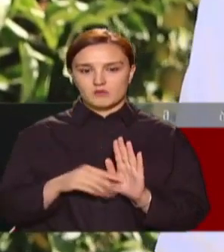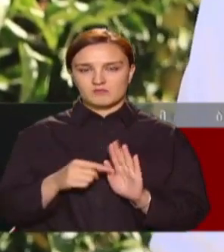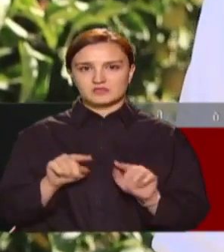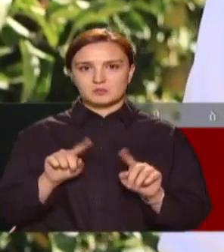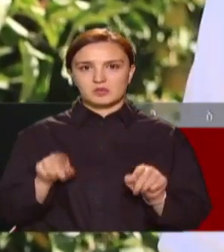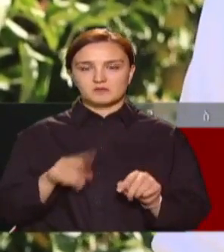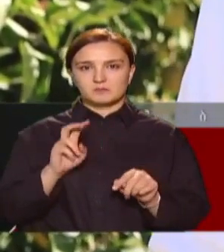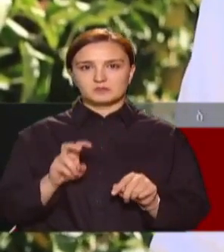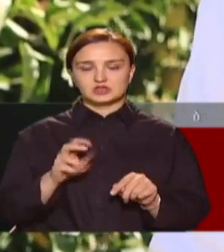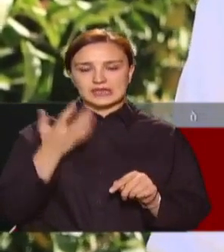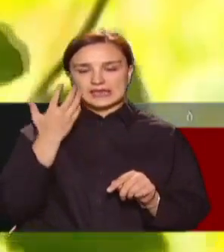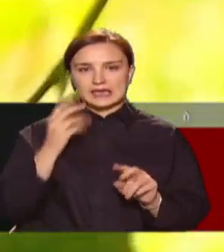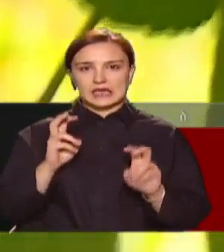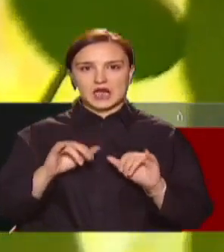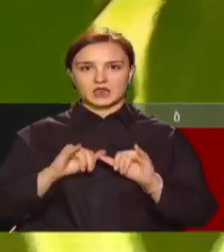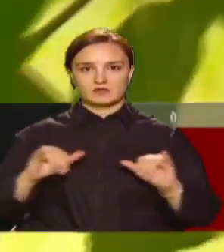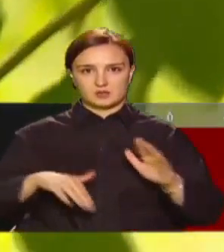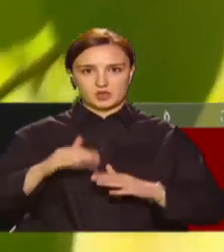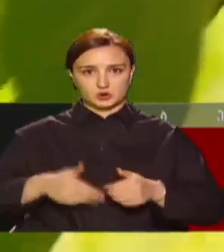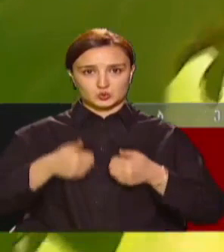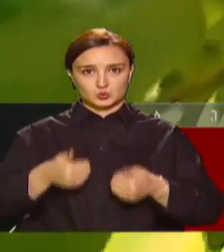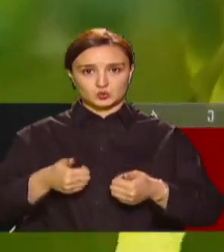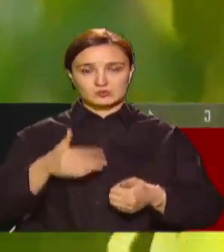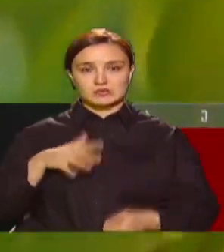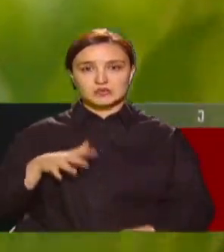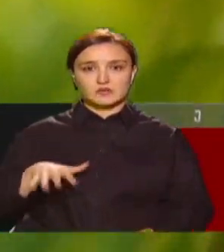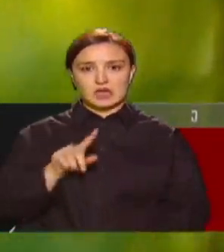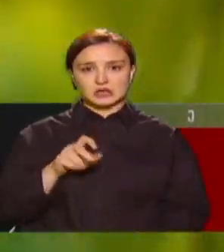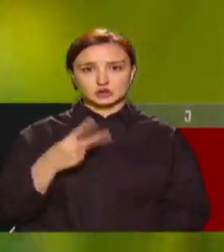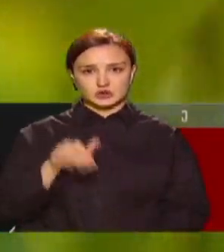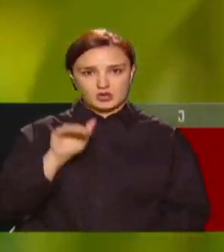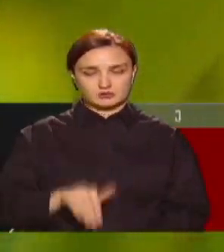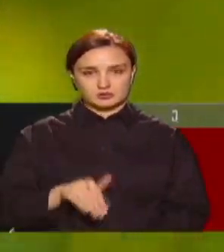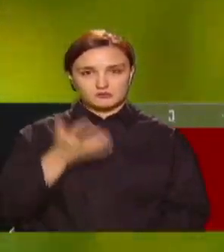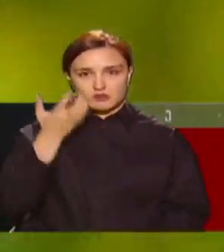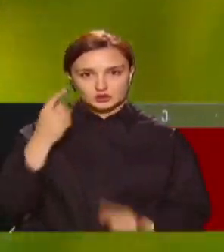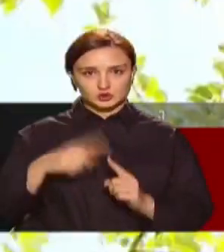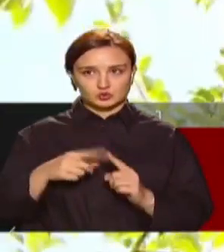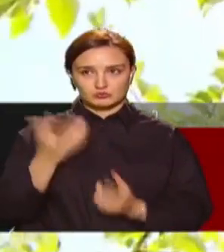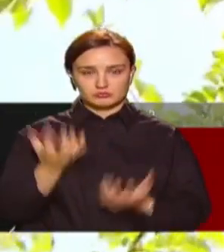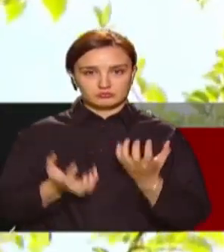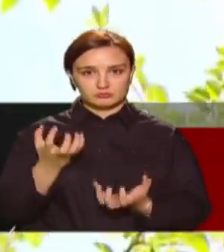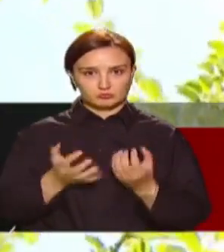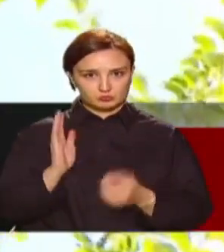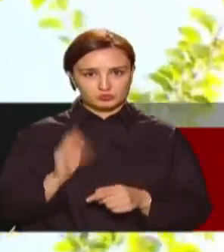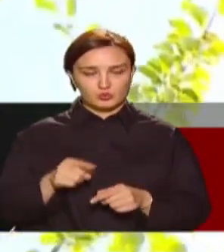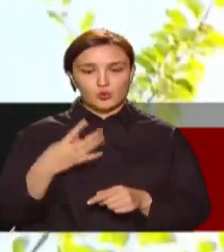მეხელეობის განვითარებას უწყობთ ხელს. წელს ქვეყანაში დაახლოებით 120,000 ტონა ვაშლის მოსავალს ელოდებიან,